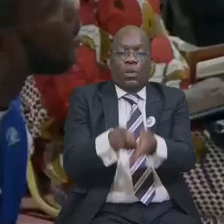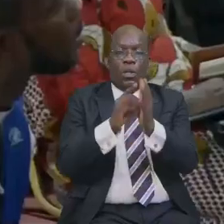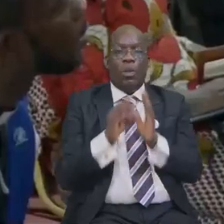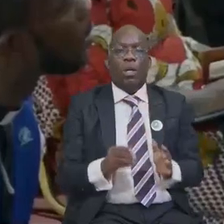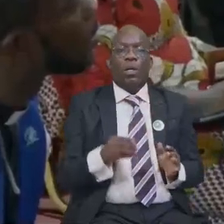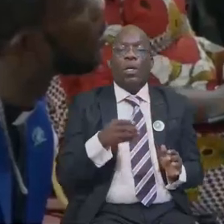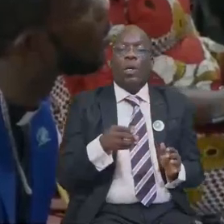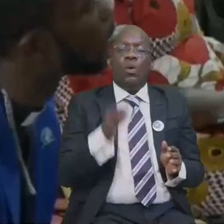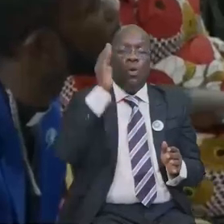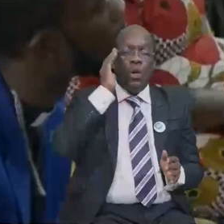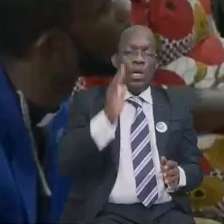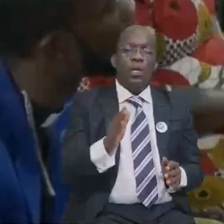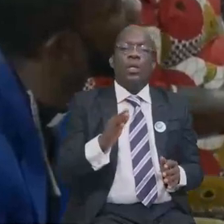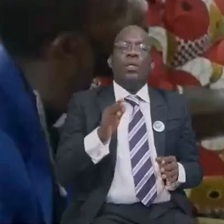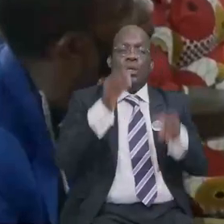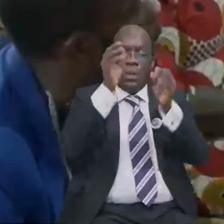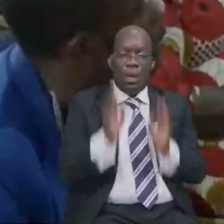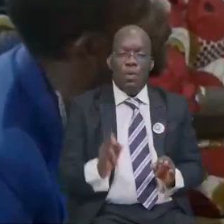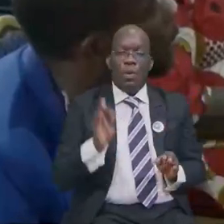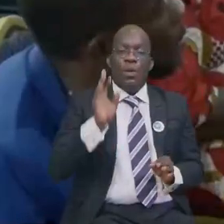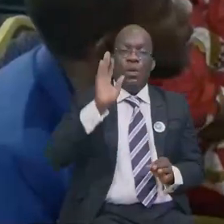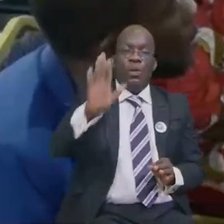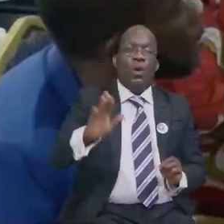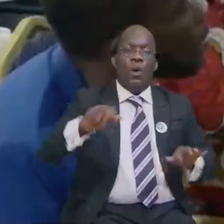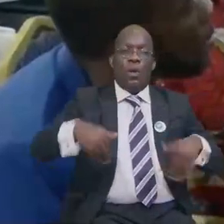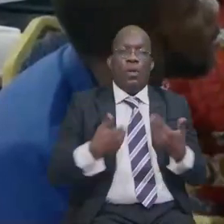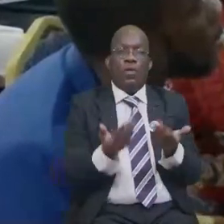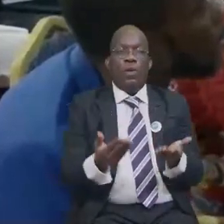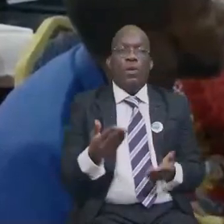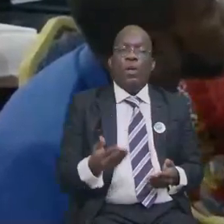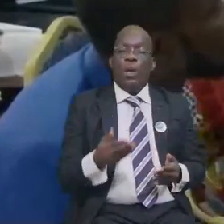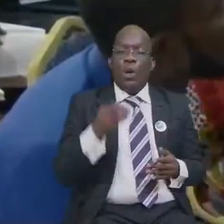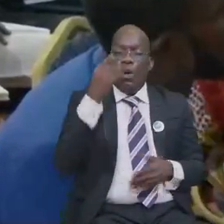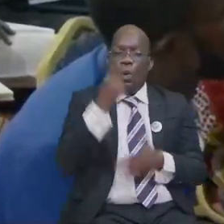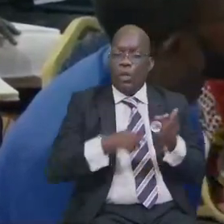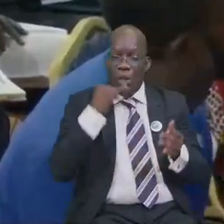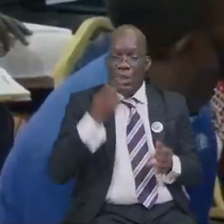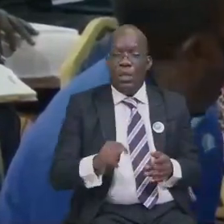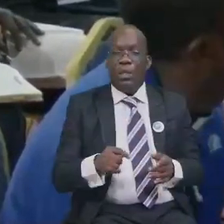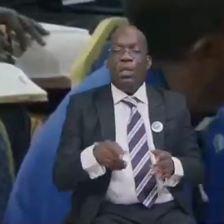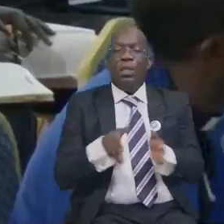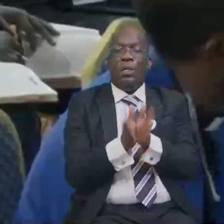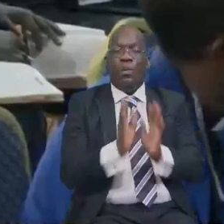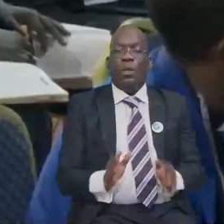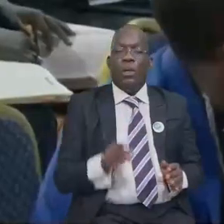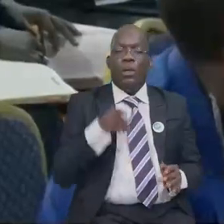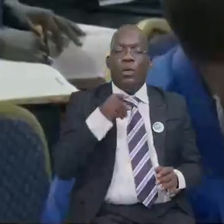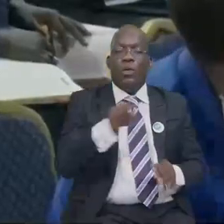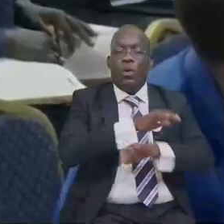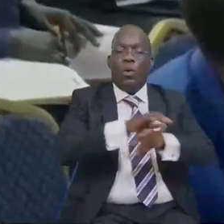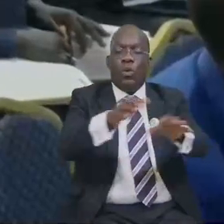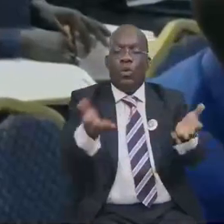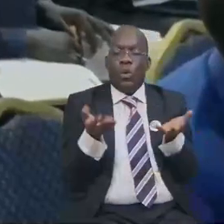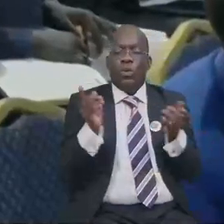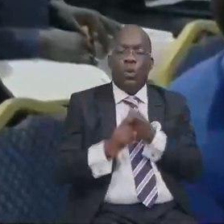les exigences vont... Les demandes vont... Ils veulent entendre parler des mariages. Et ils ne veulent pas entendre